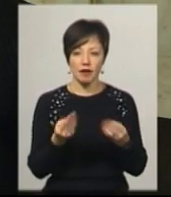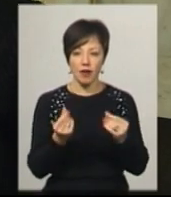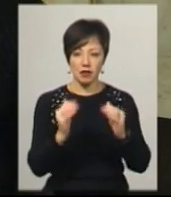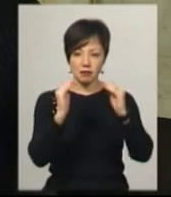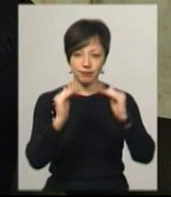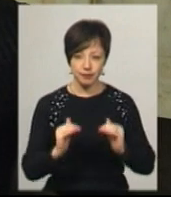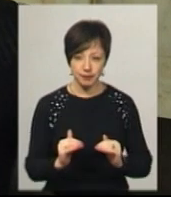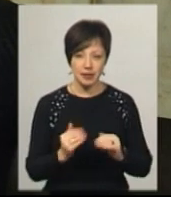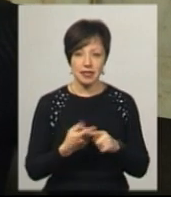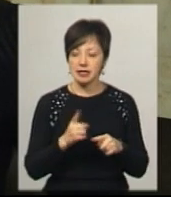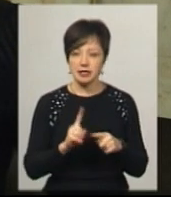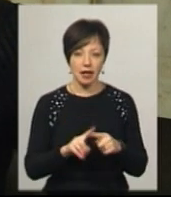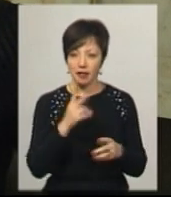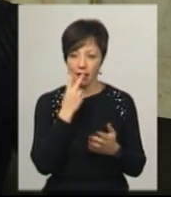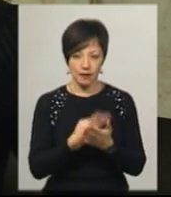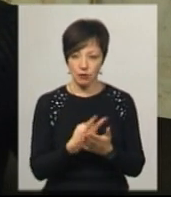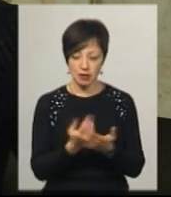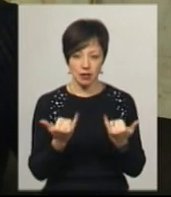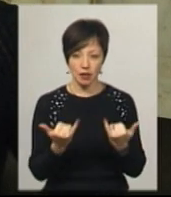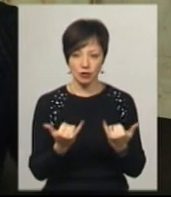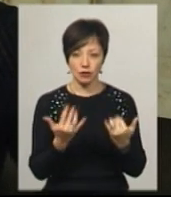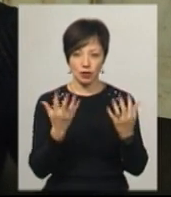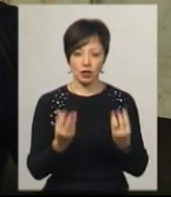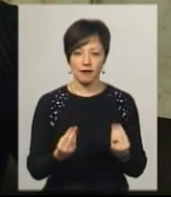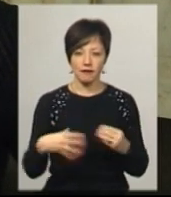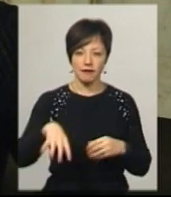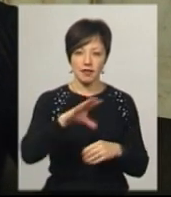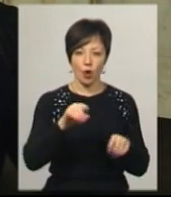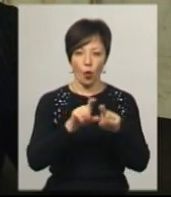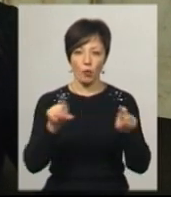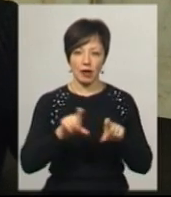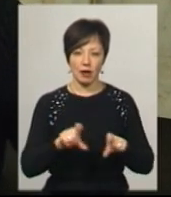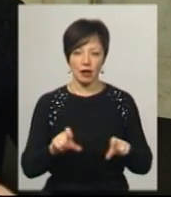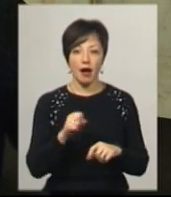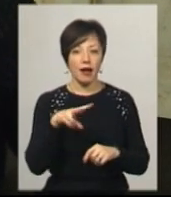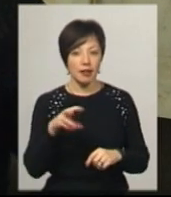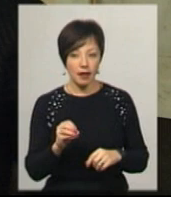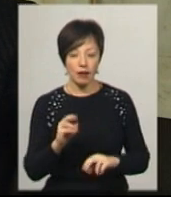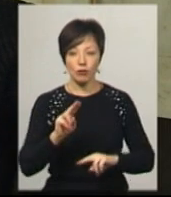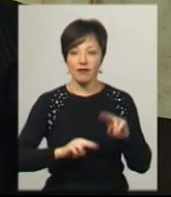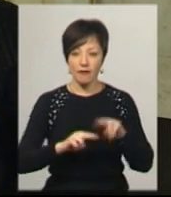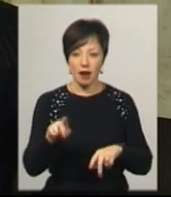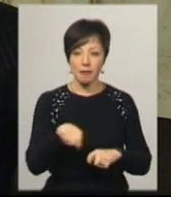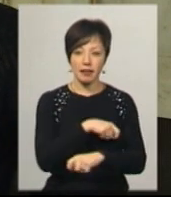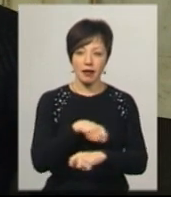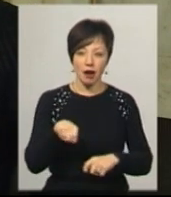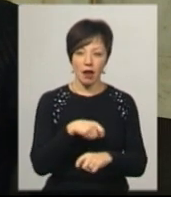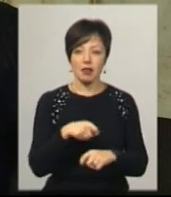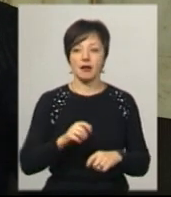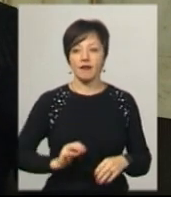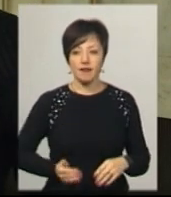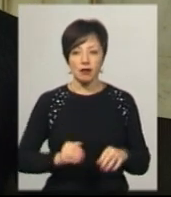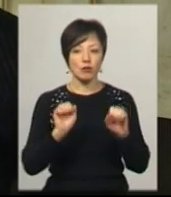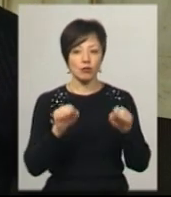вартість її впала, це не відображається зараз на сьогодні в всіх об'єктах. Але будівельні матеріали